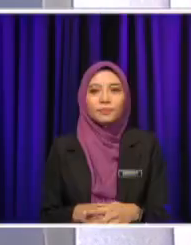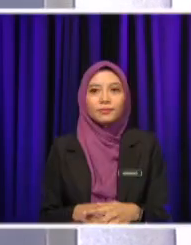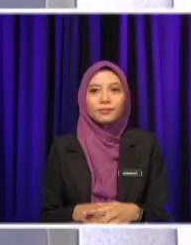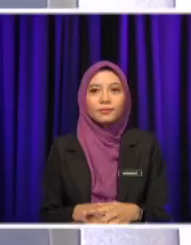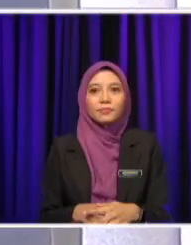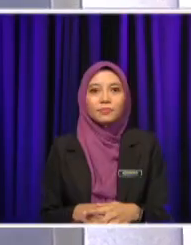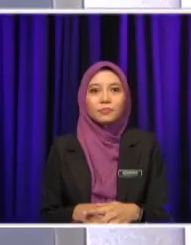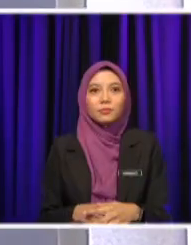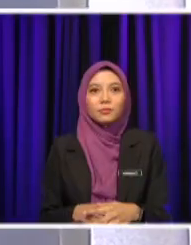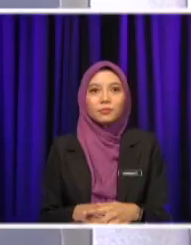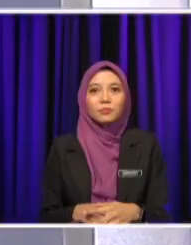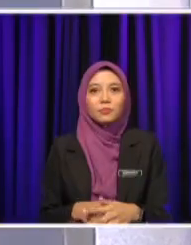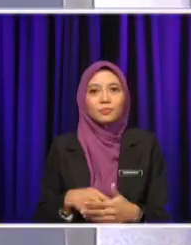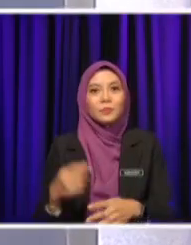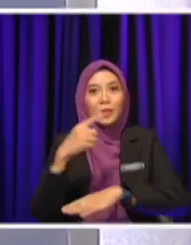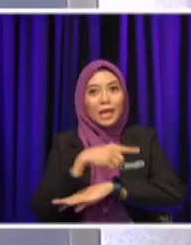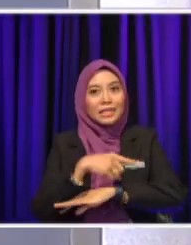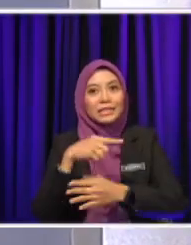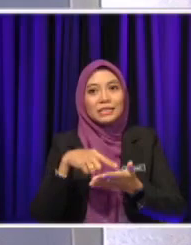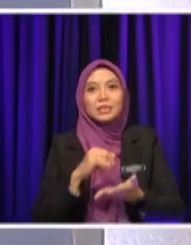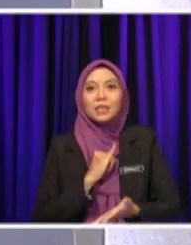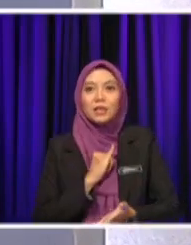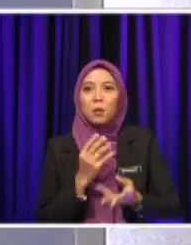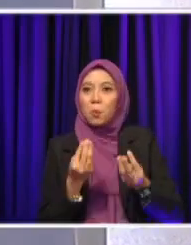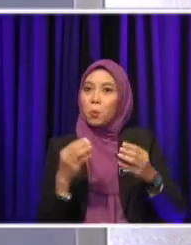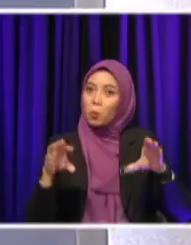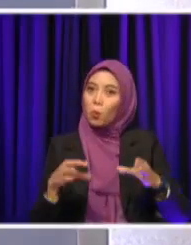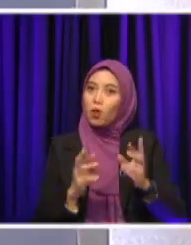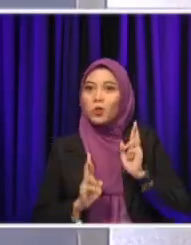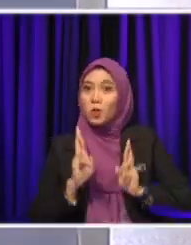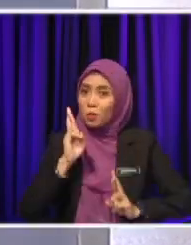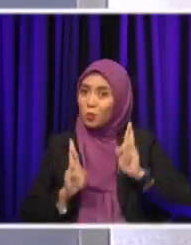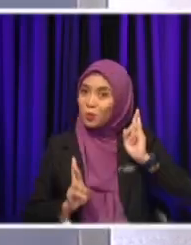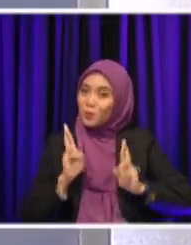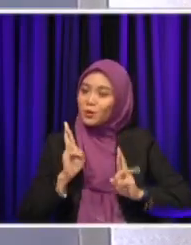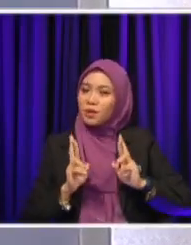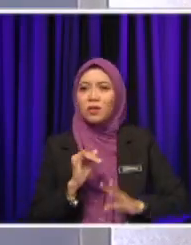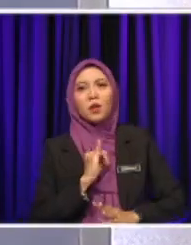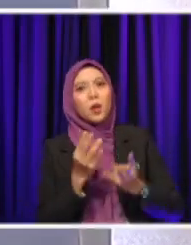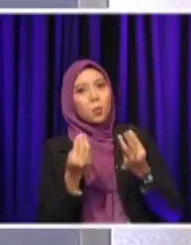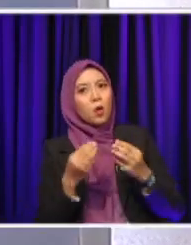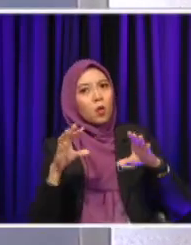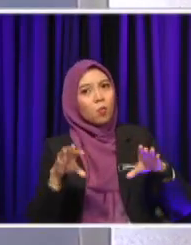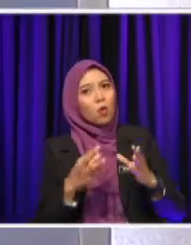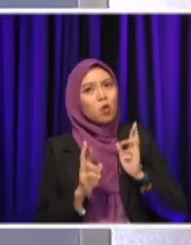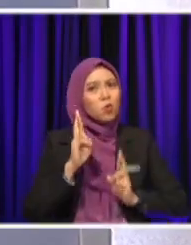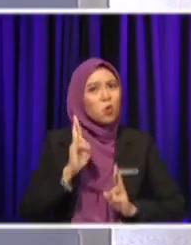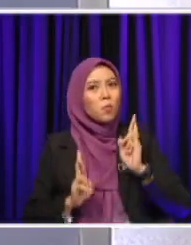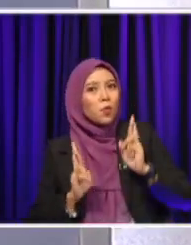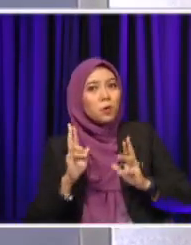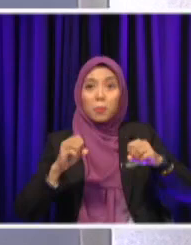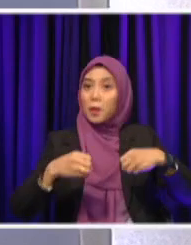Hari ini saya nak buat robot. Bukan saya yang jadi robot. Saya nak buat robot hari ini macam mana nak